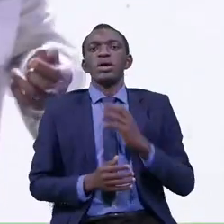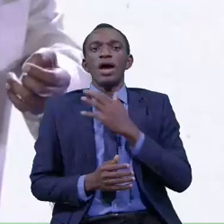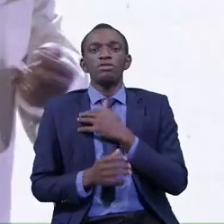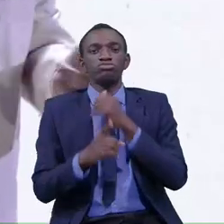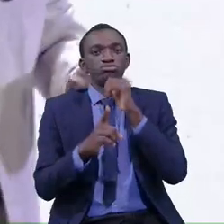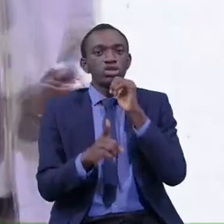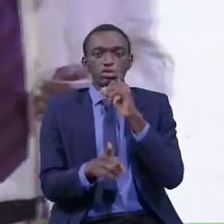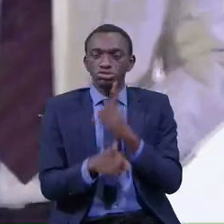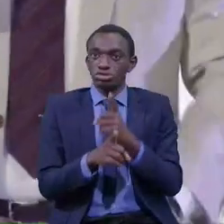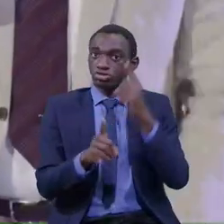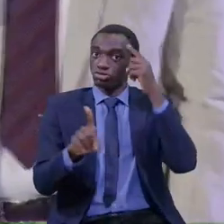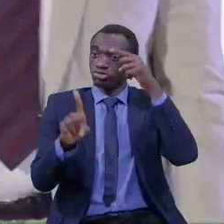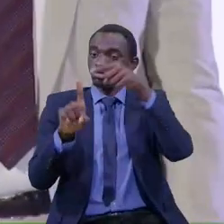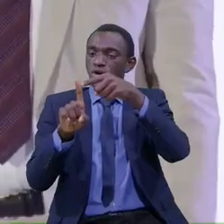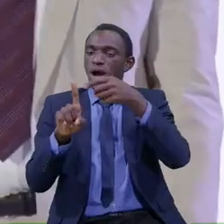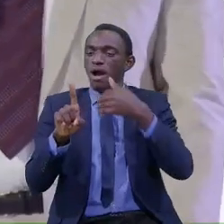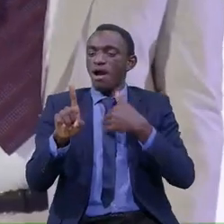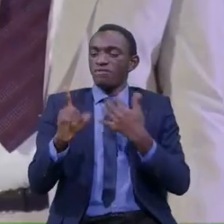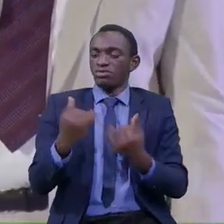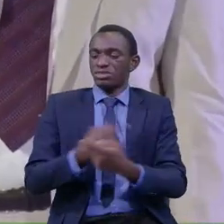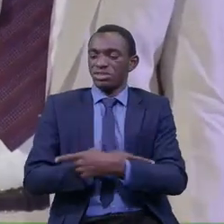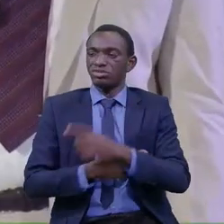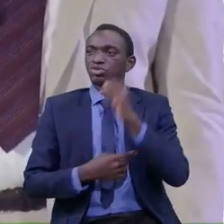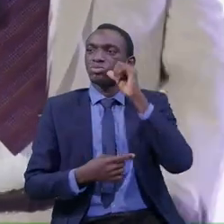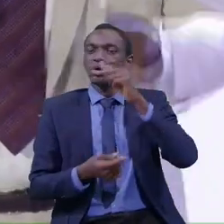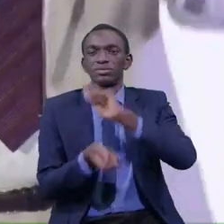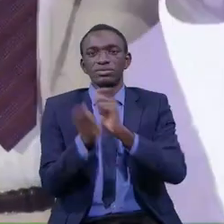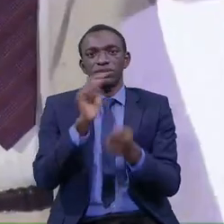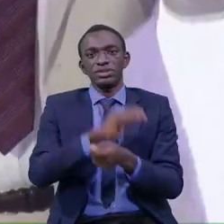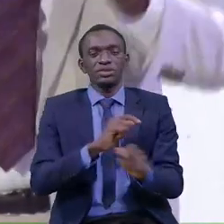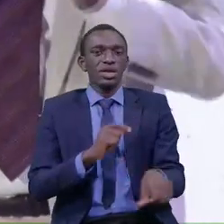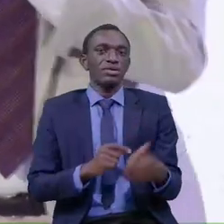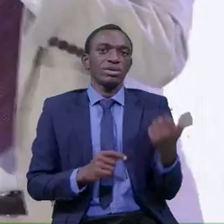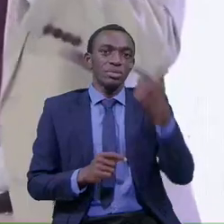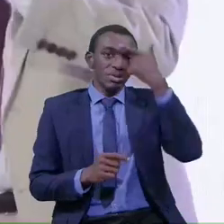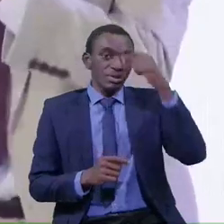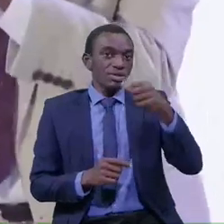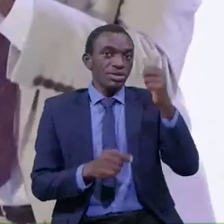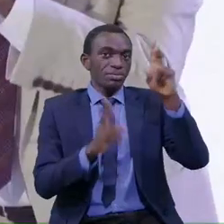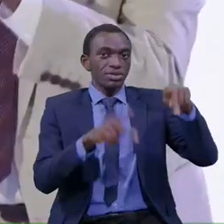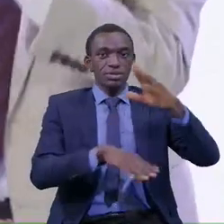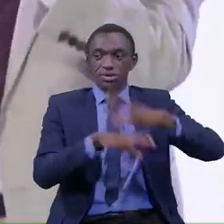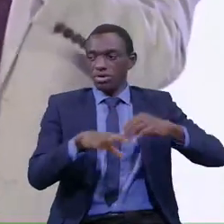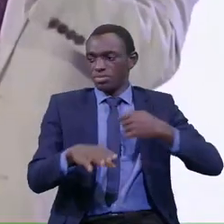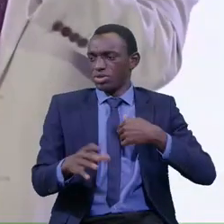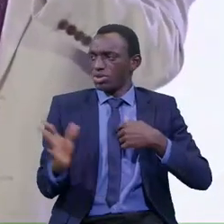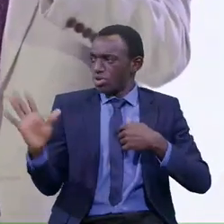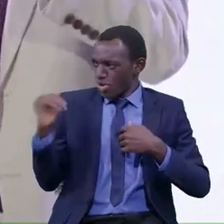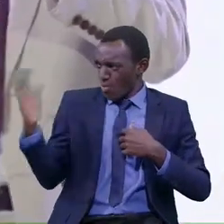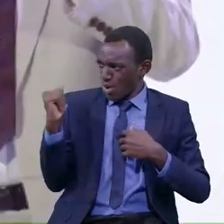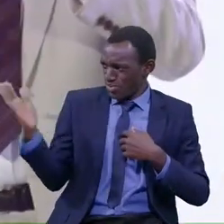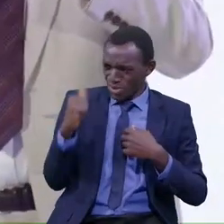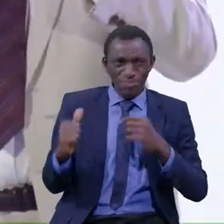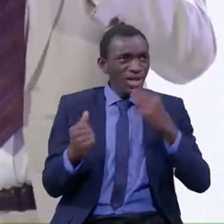durables, pas des objectifs que j'ai aujourd'hui. Parce que quelqu'un est venu m'appeler, viens, viens, viens, viens. Quelque chose de